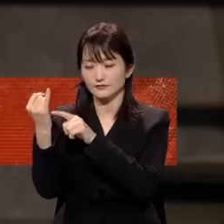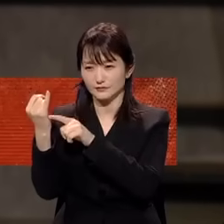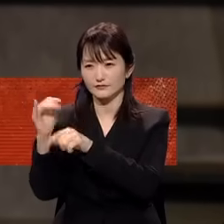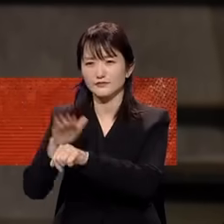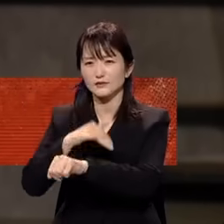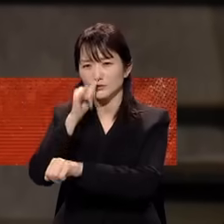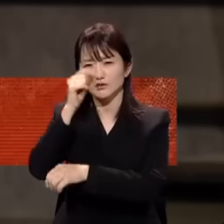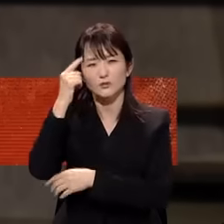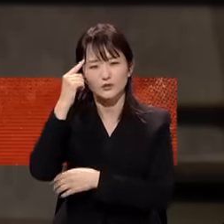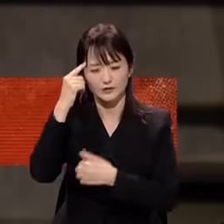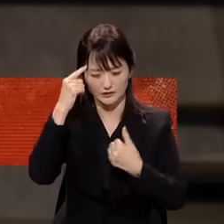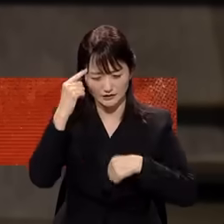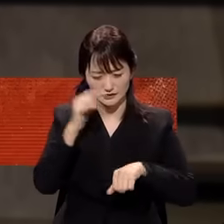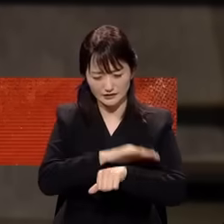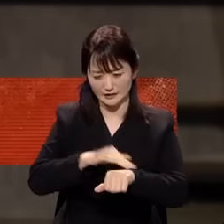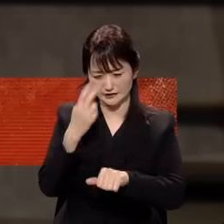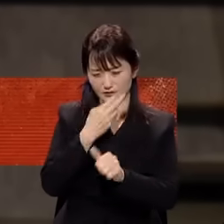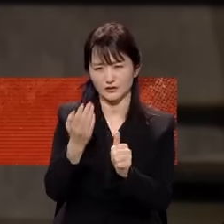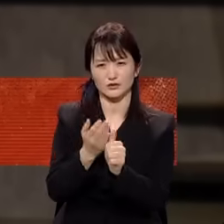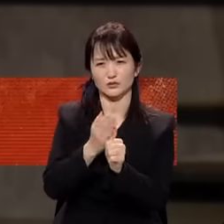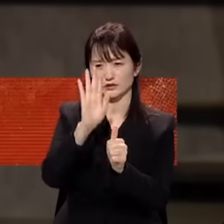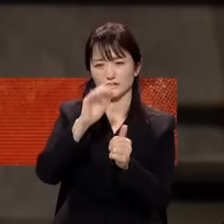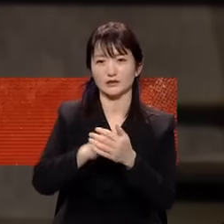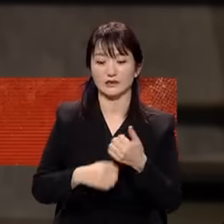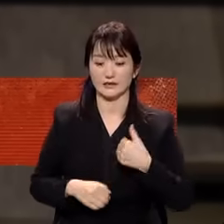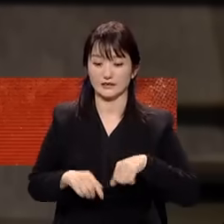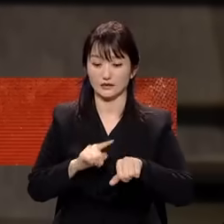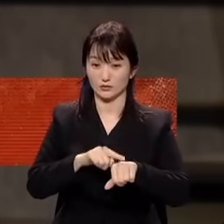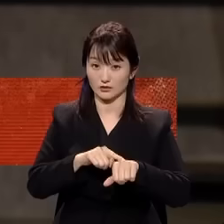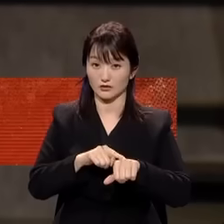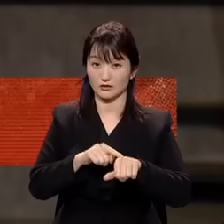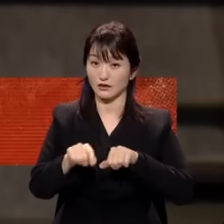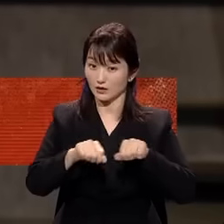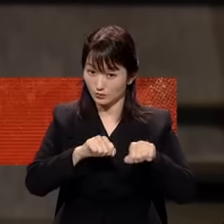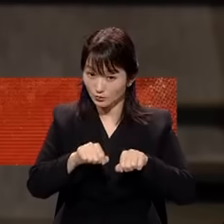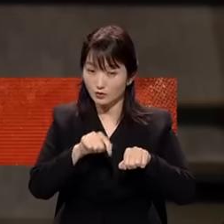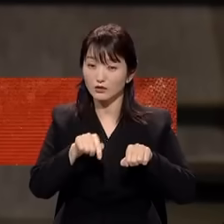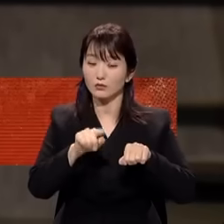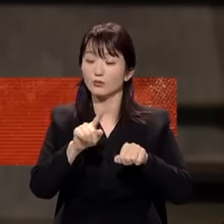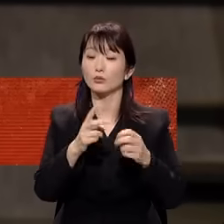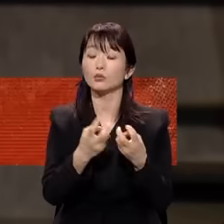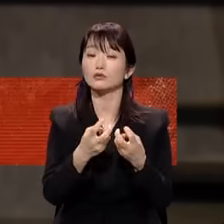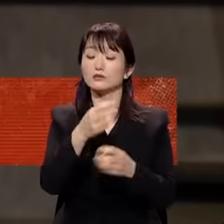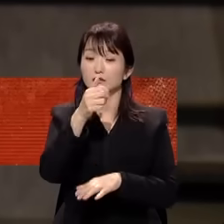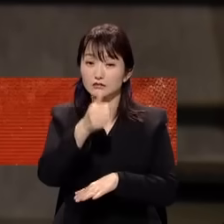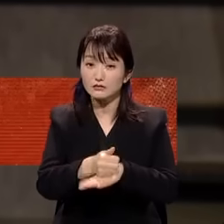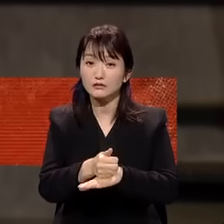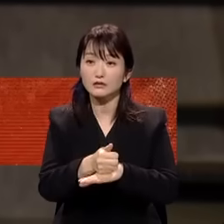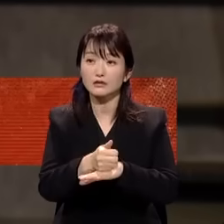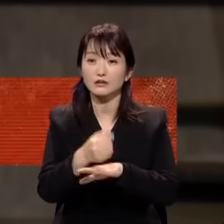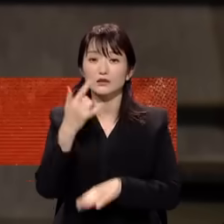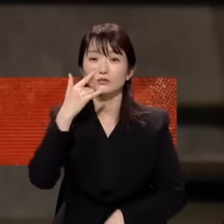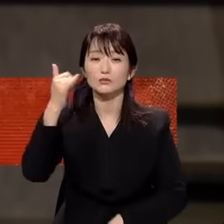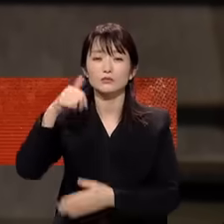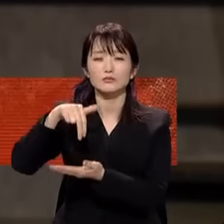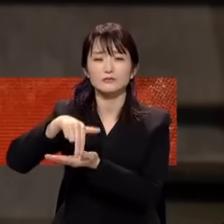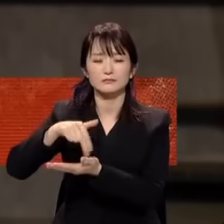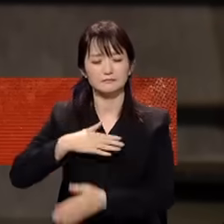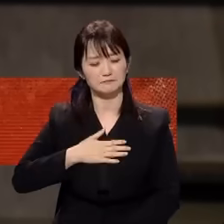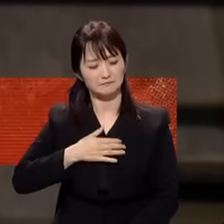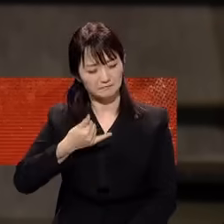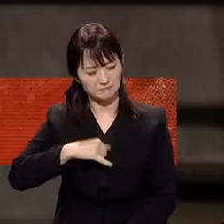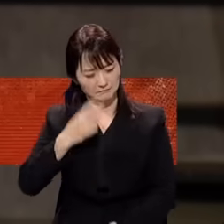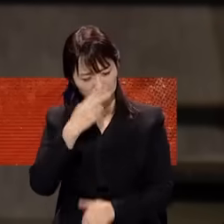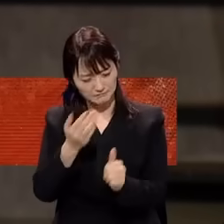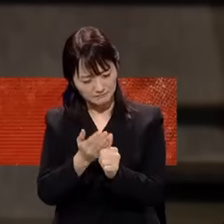안 키웠으니까. 그러니까 이 아들이 저렇게 하는 행동을 갖다 하면 어떻게 보면 결과적으로는 이 부모 입장에서는 내 자식